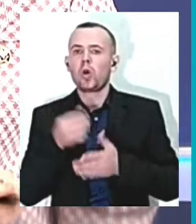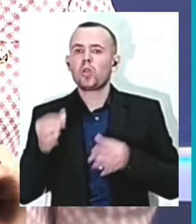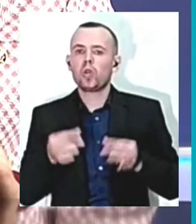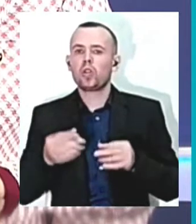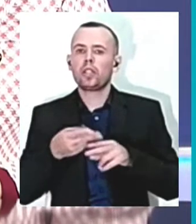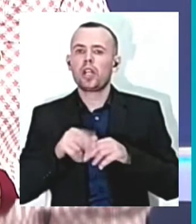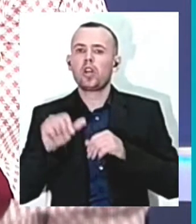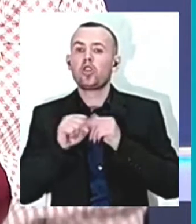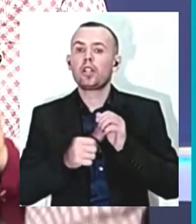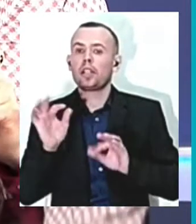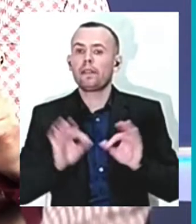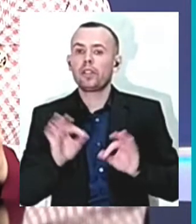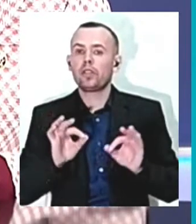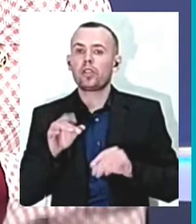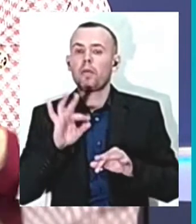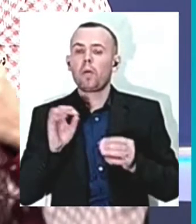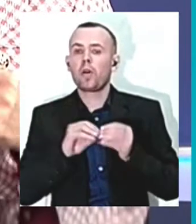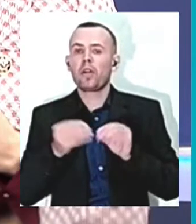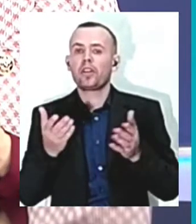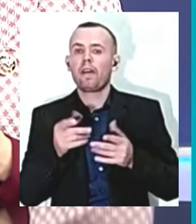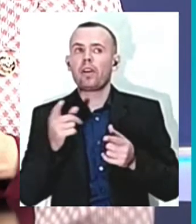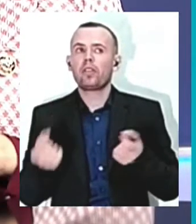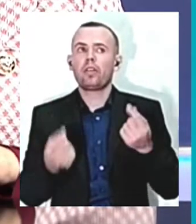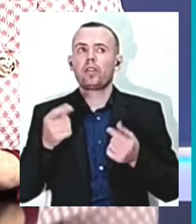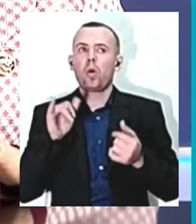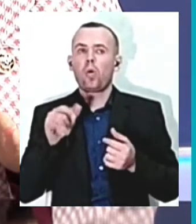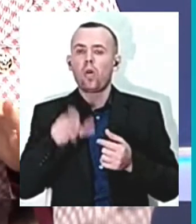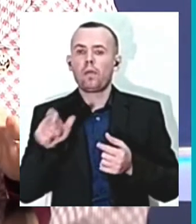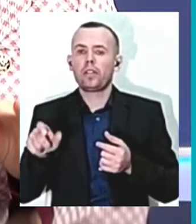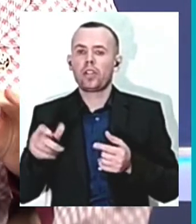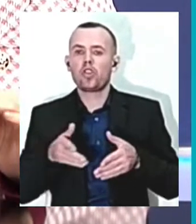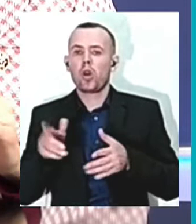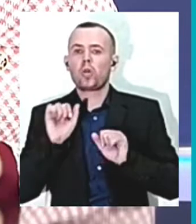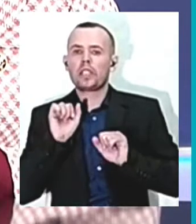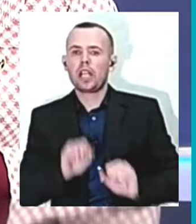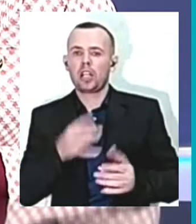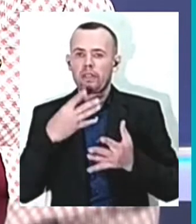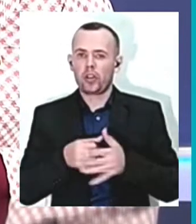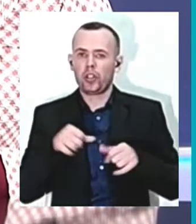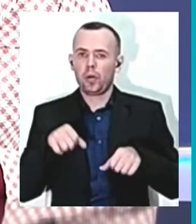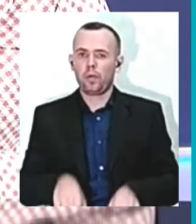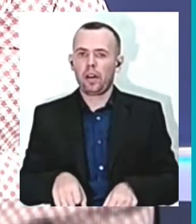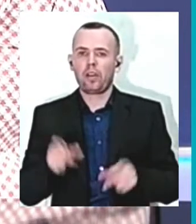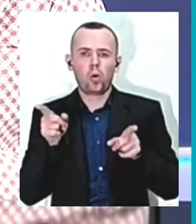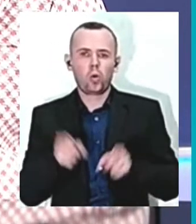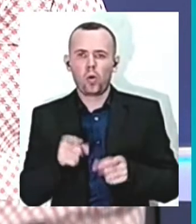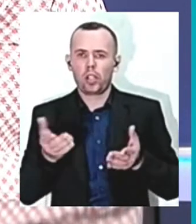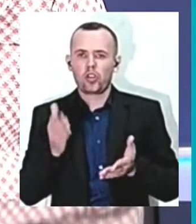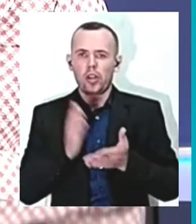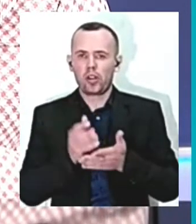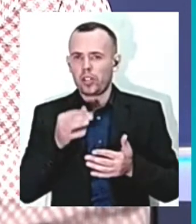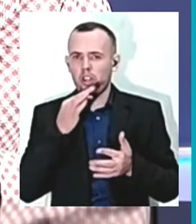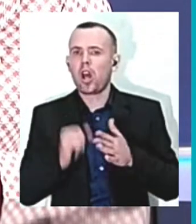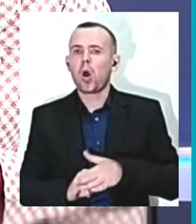Про проблеми, які виникають у громадян на шляху захисту своїх прав, коротко, якщо є, то скажіть основні, і з